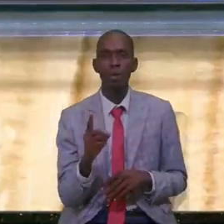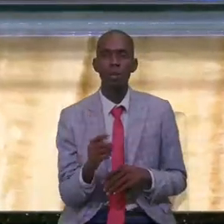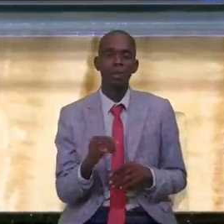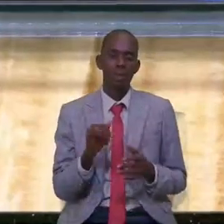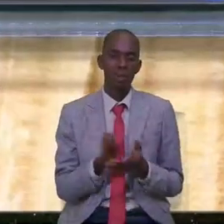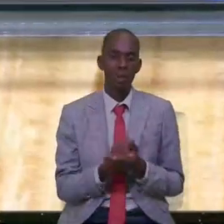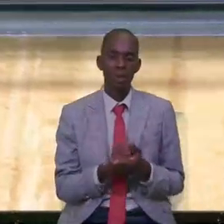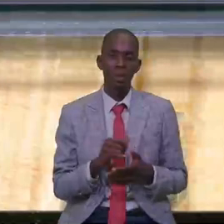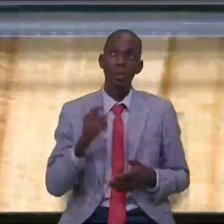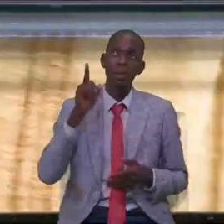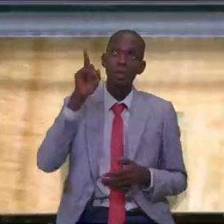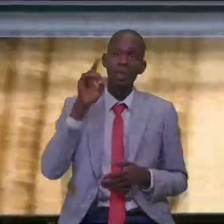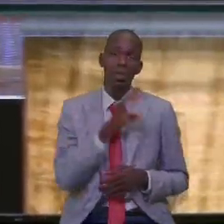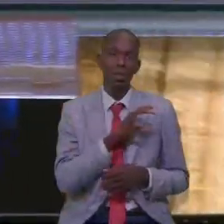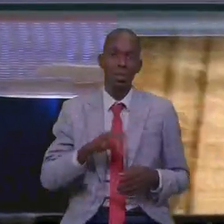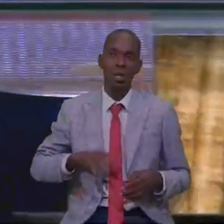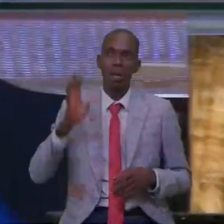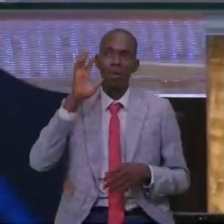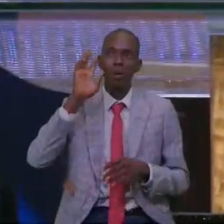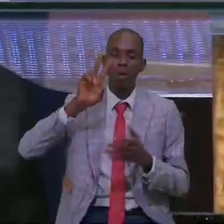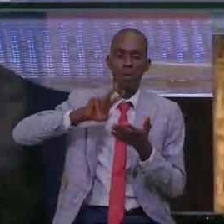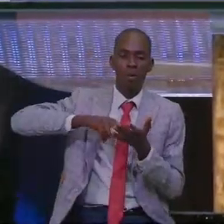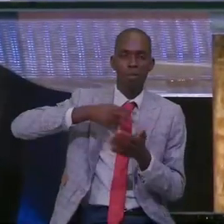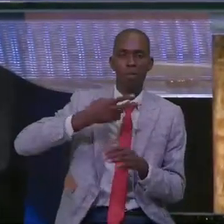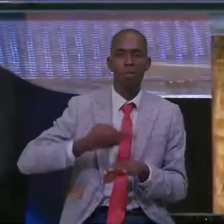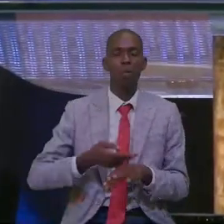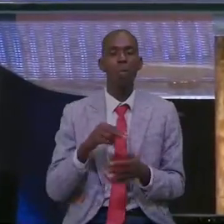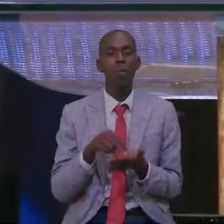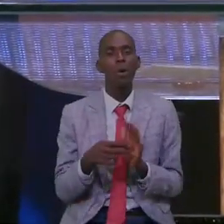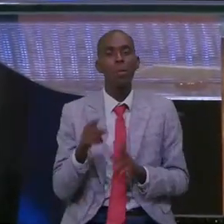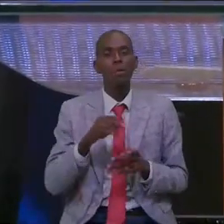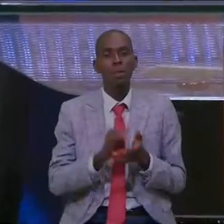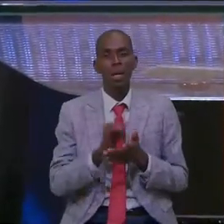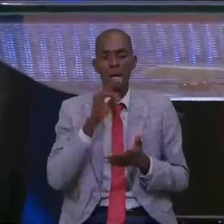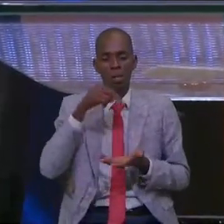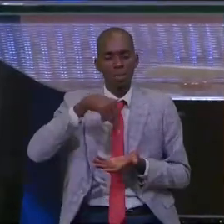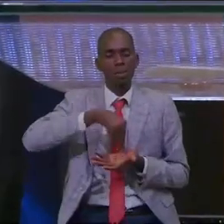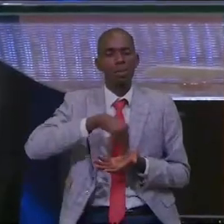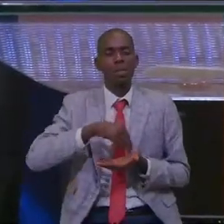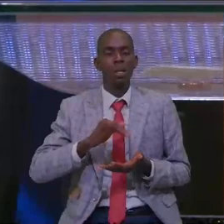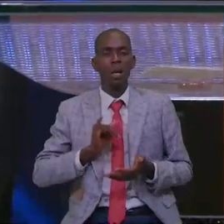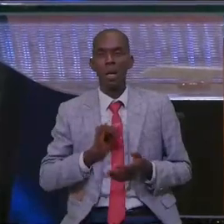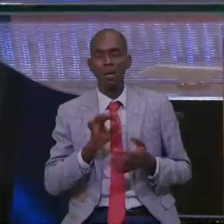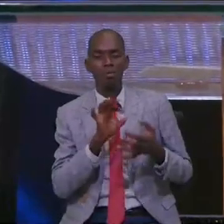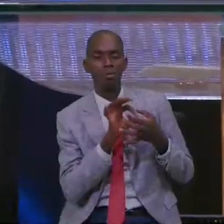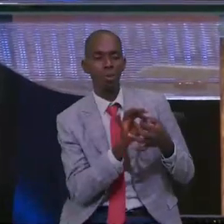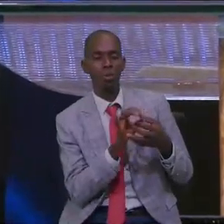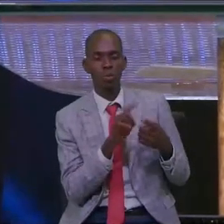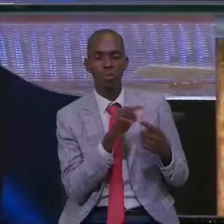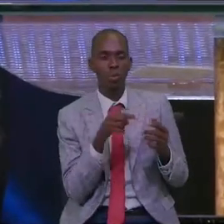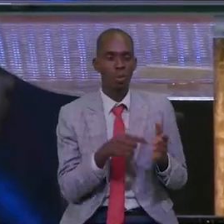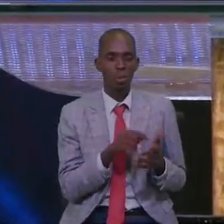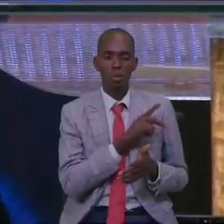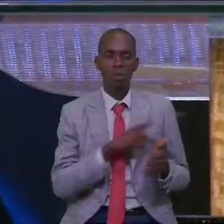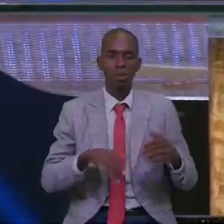tombera, t'a dit, ces gens qui sont encore debout là-bas, nous sommes à cet empire, nous sommes